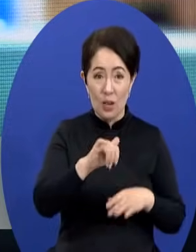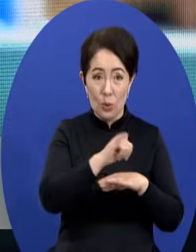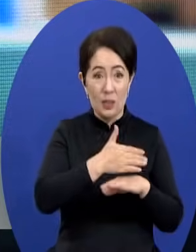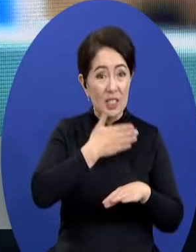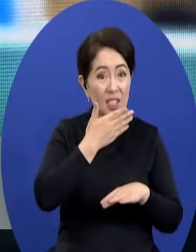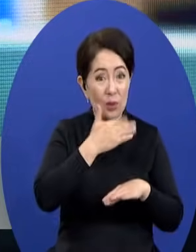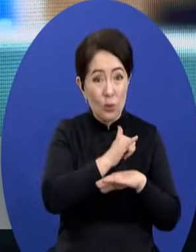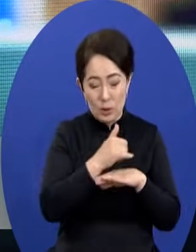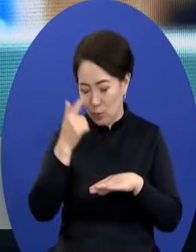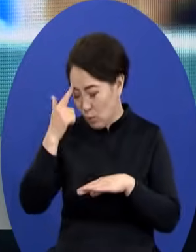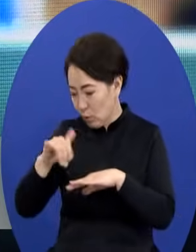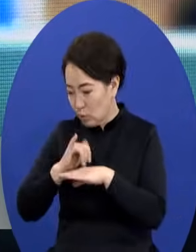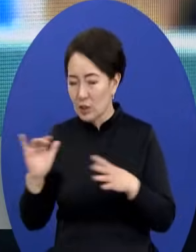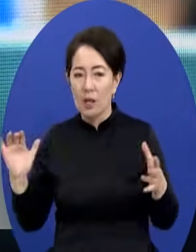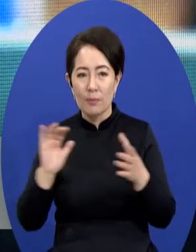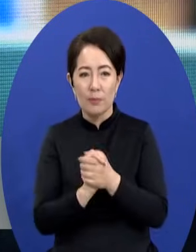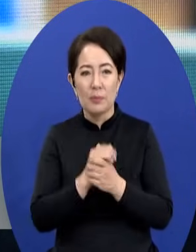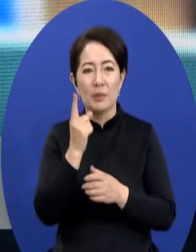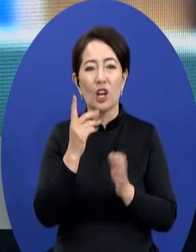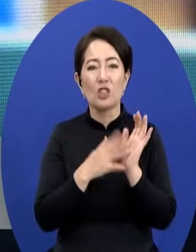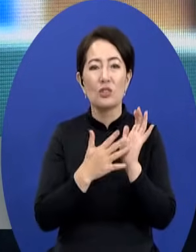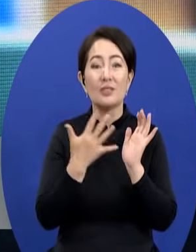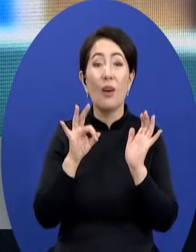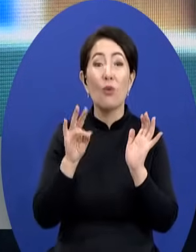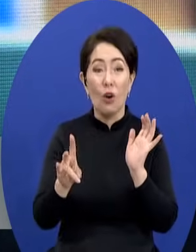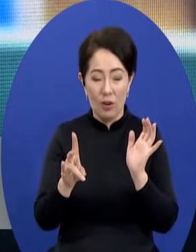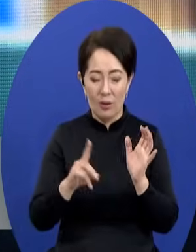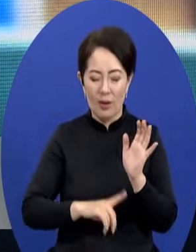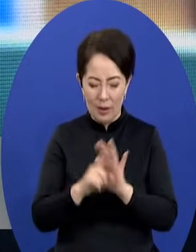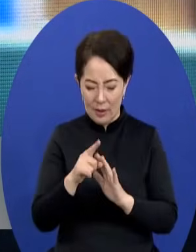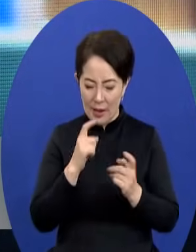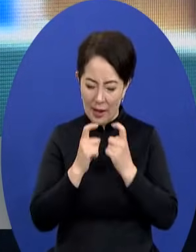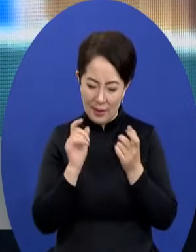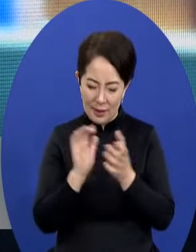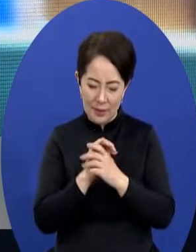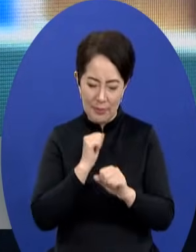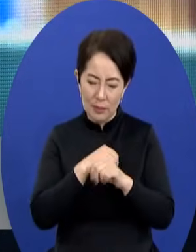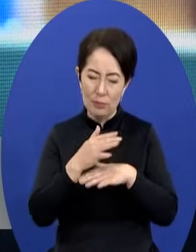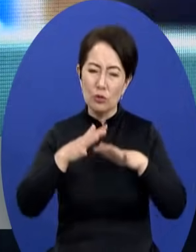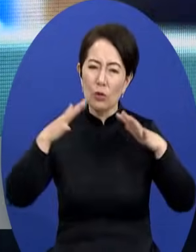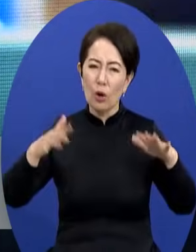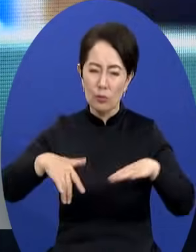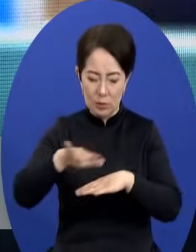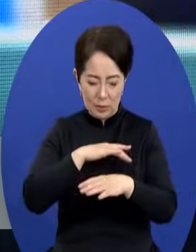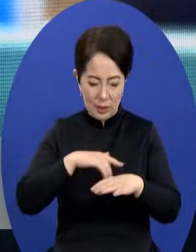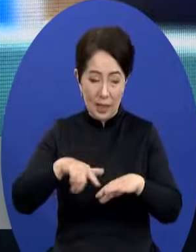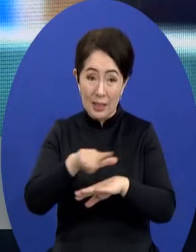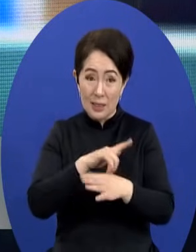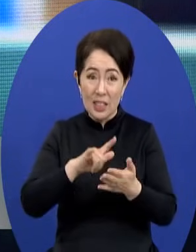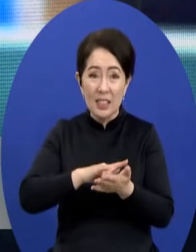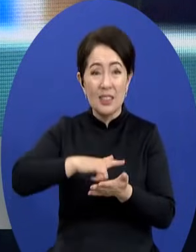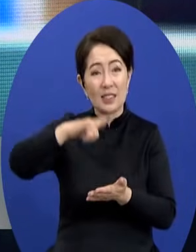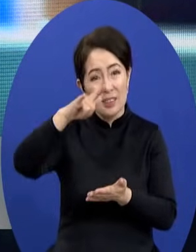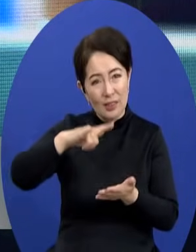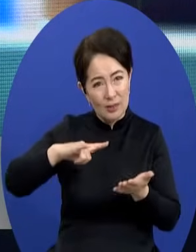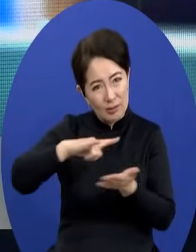оноос эхлэн дотн түншүүд болсон түүхтэй. Харилцаа хамтын ажиллагааны хүрээнд цаашид монголчууд өргөн удам тал нутгатаа нисэж сурах тэр боломжийг